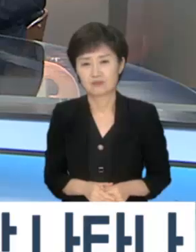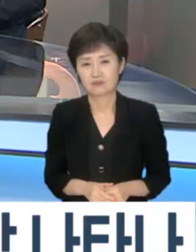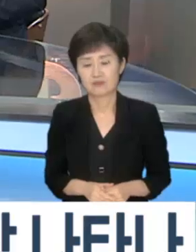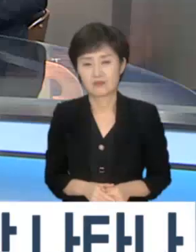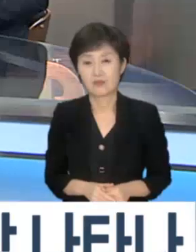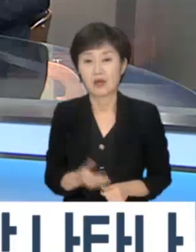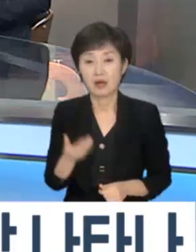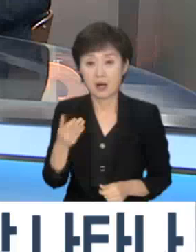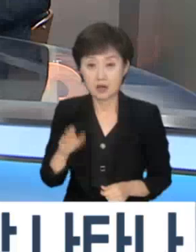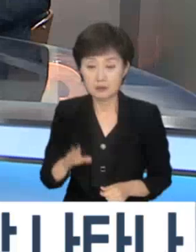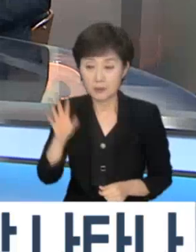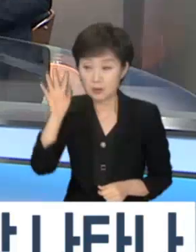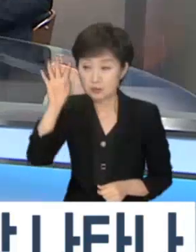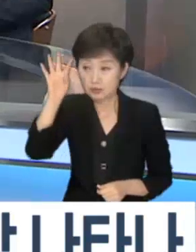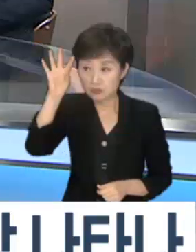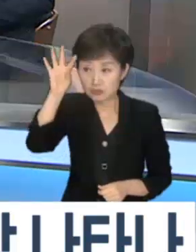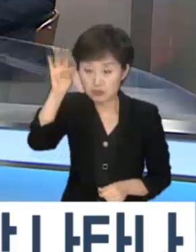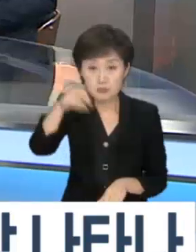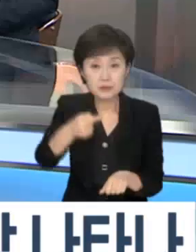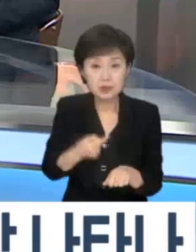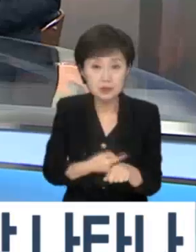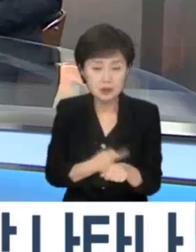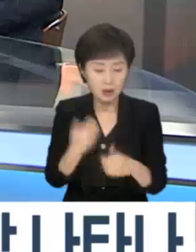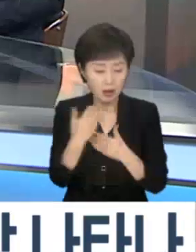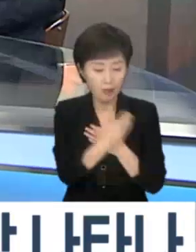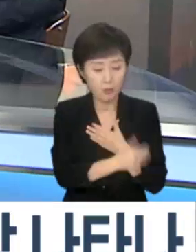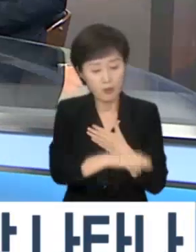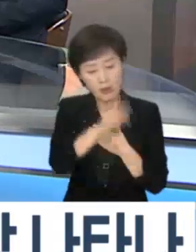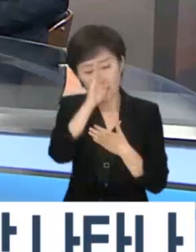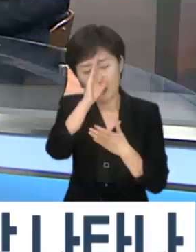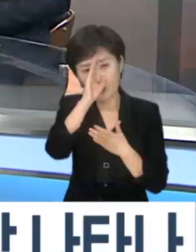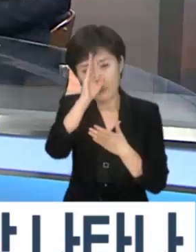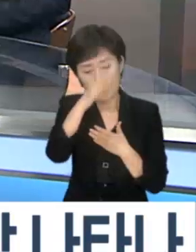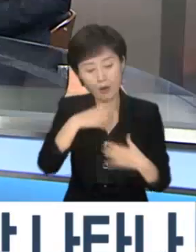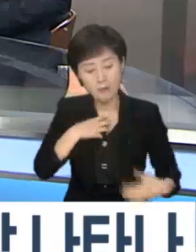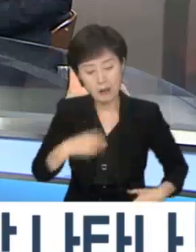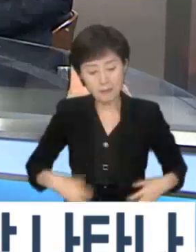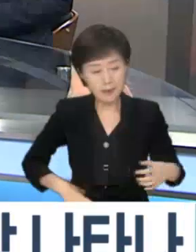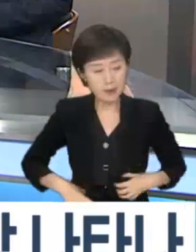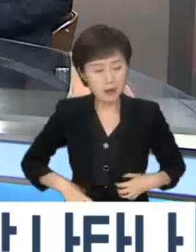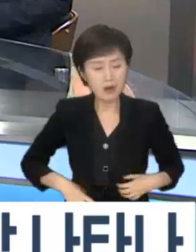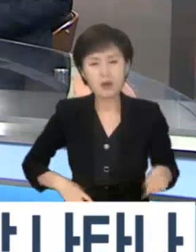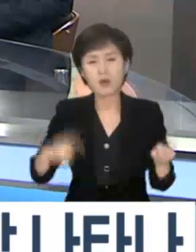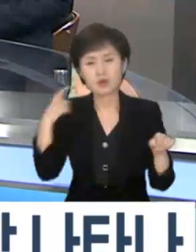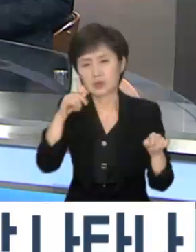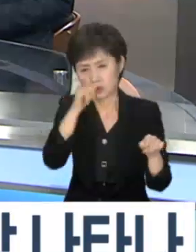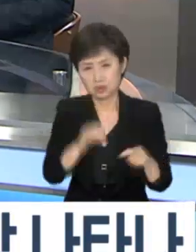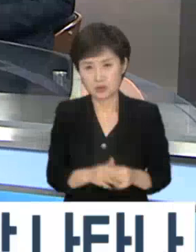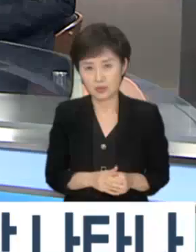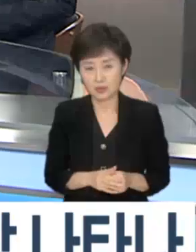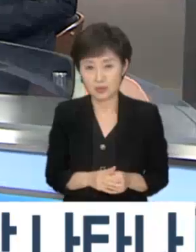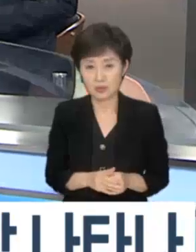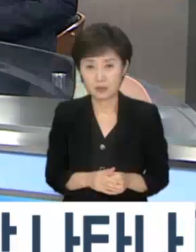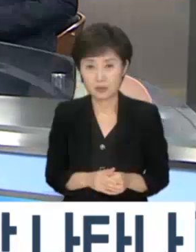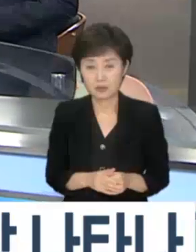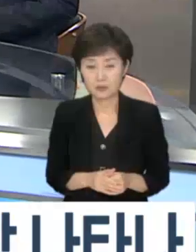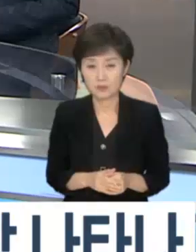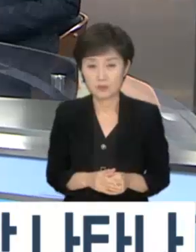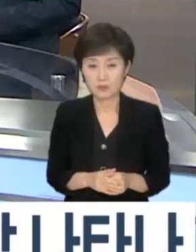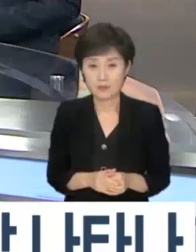이제 실이 지나면서 저체온증 부정맥 등의 증상 오고 있다 이제 이런 이야기도 들려오고 있어서 어느 시점에는